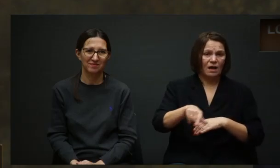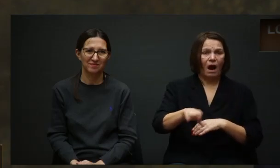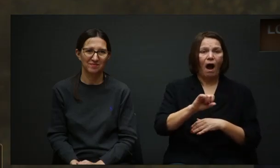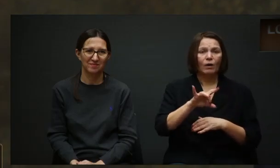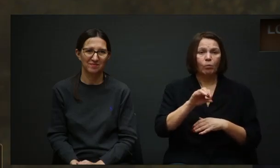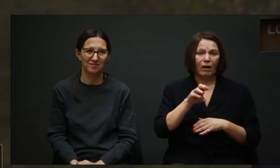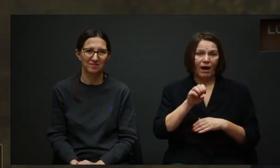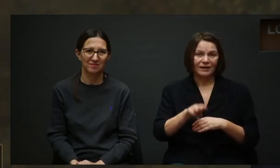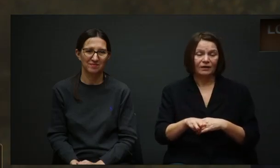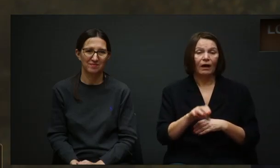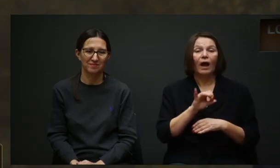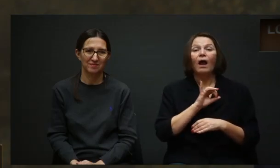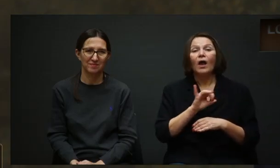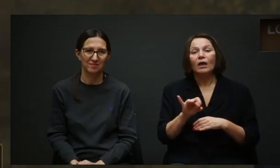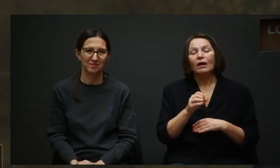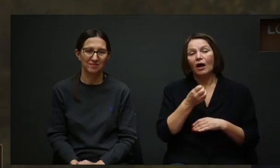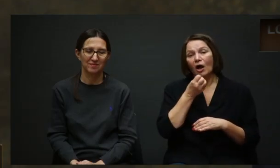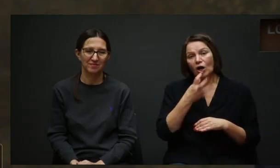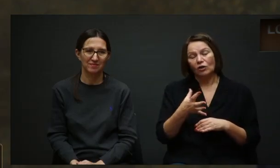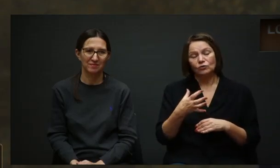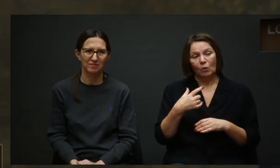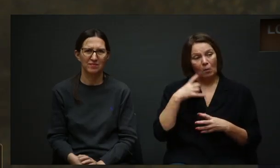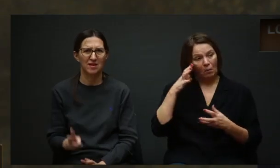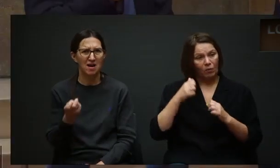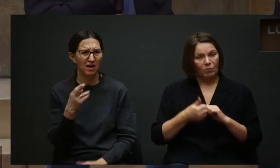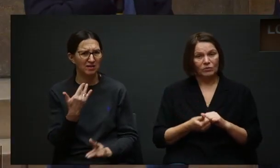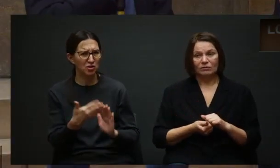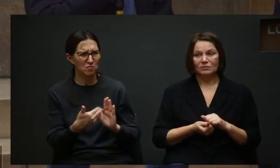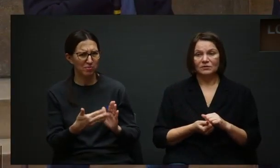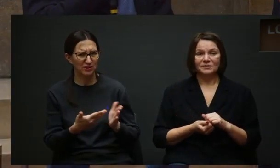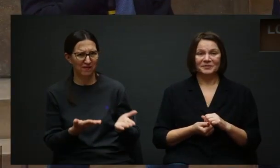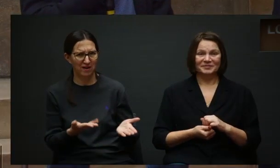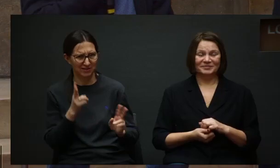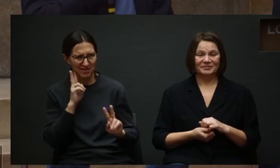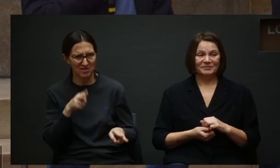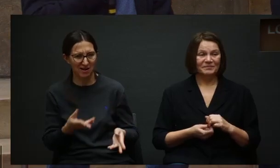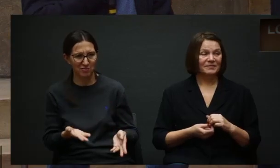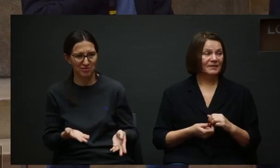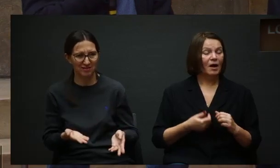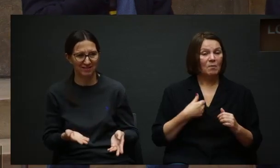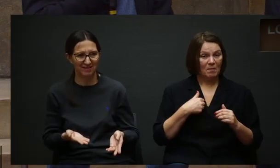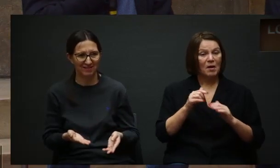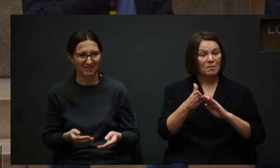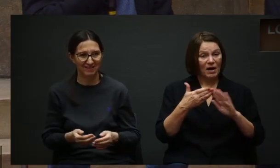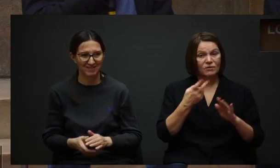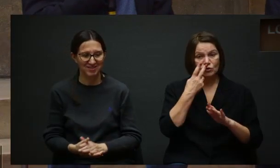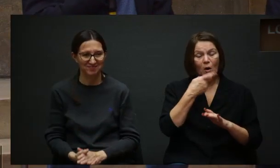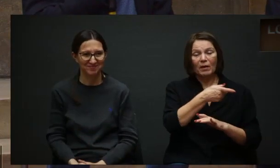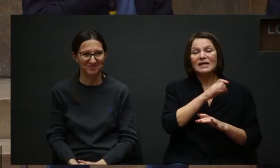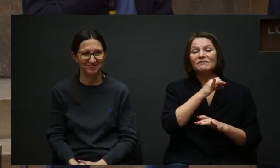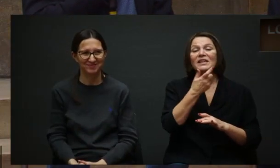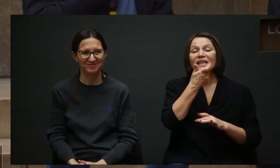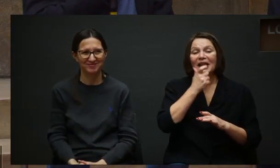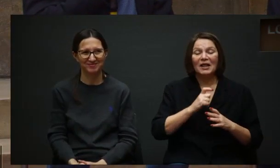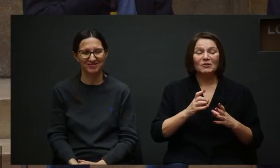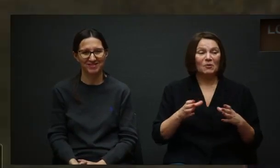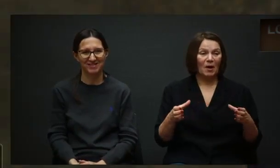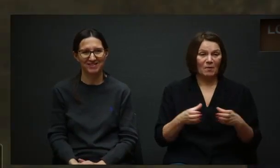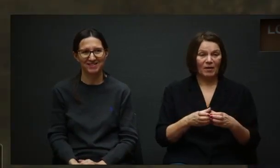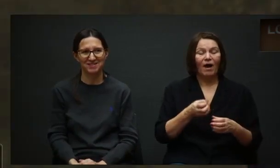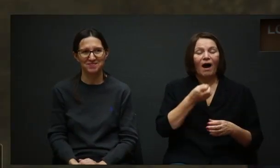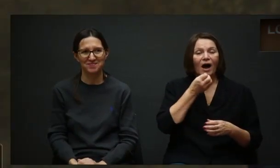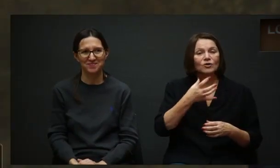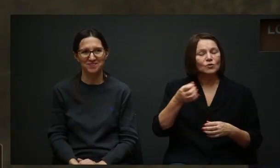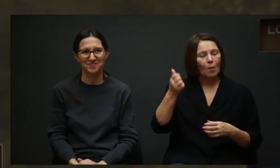И хорошо помню... Катя, зачем мы его позвали сюда? Ты не... Вот чтобы разбавить нашу интеллигентную компанию. Хорошо